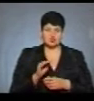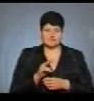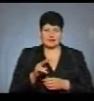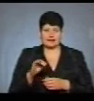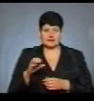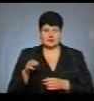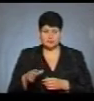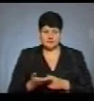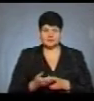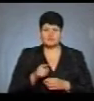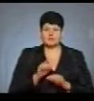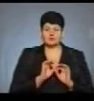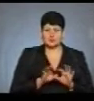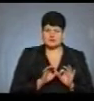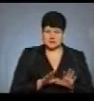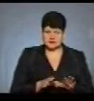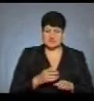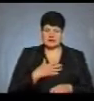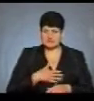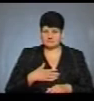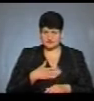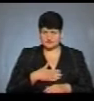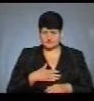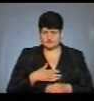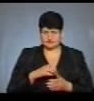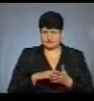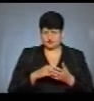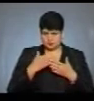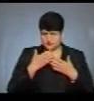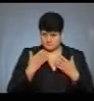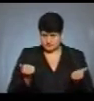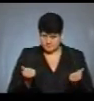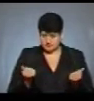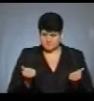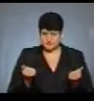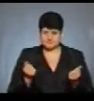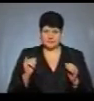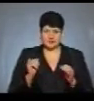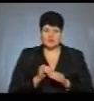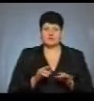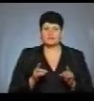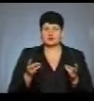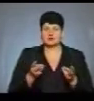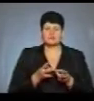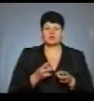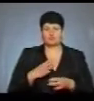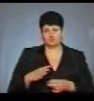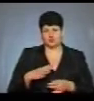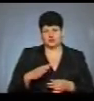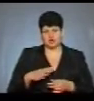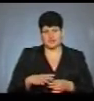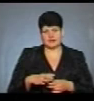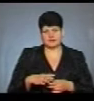листопад. Отже, так як ви пояснили, хвилюватися причин немає. І все ж таки потрібно зачекати